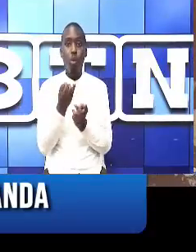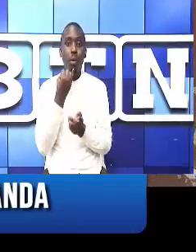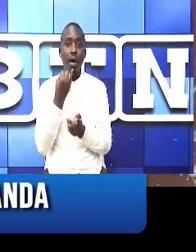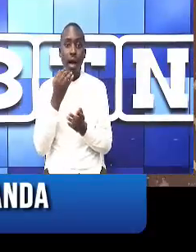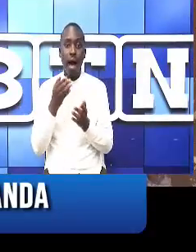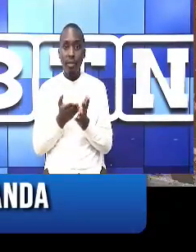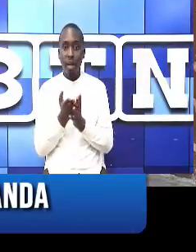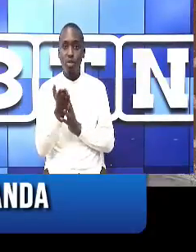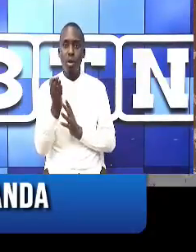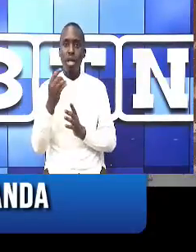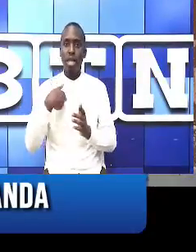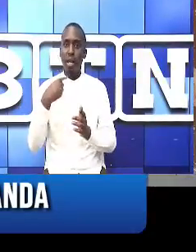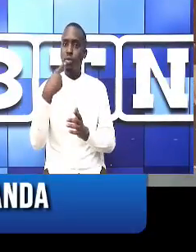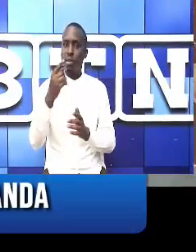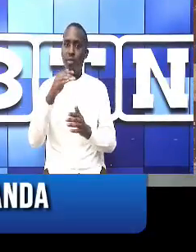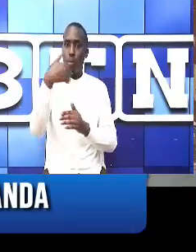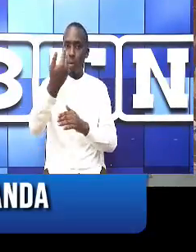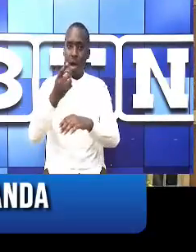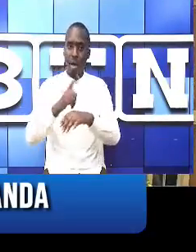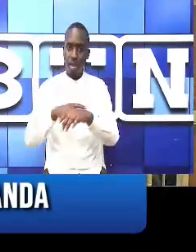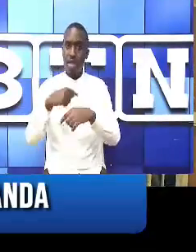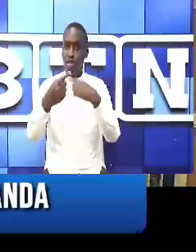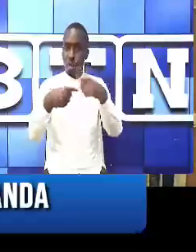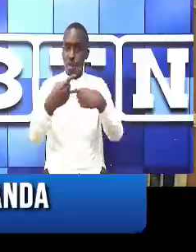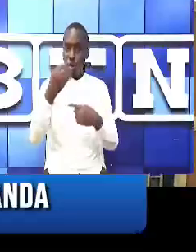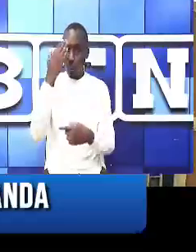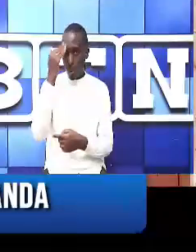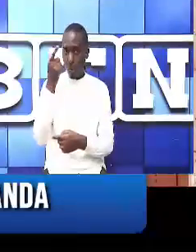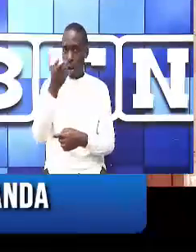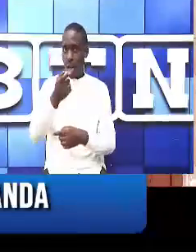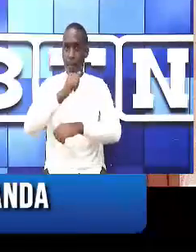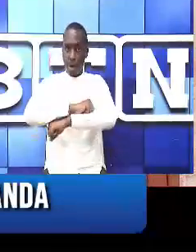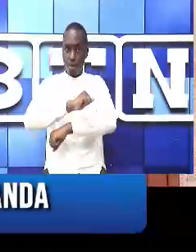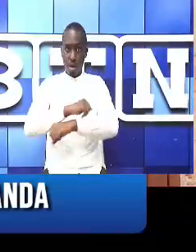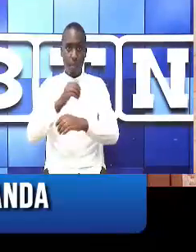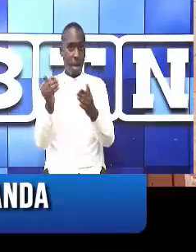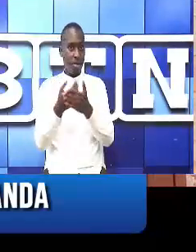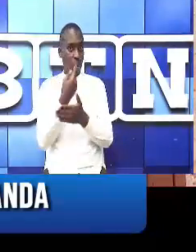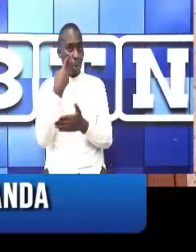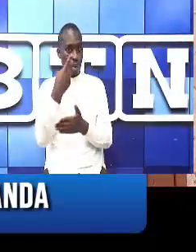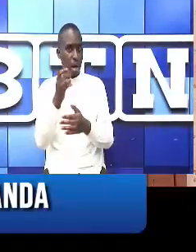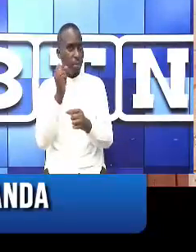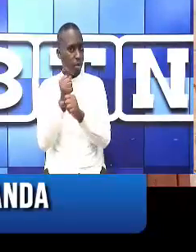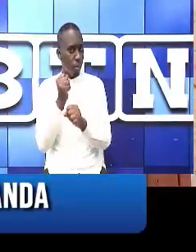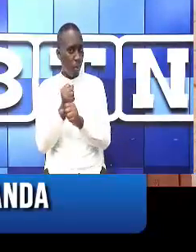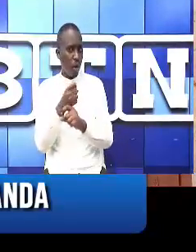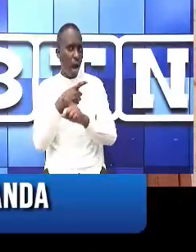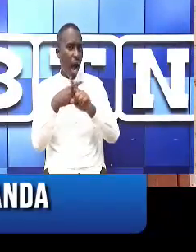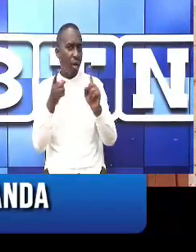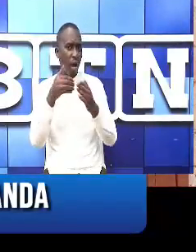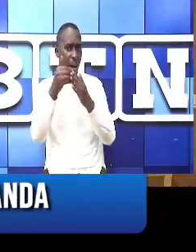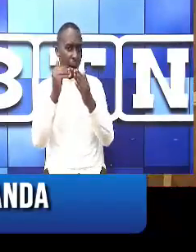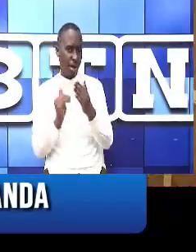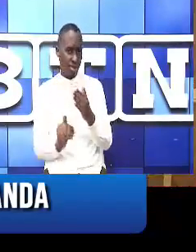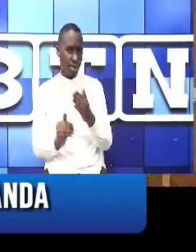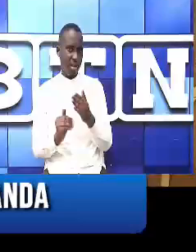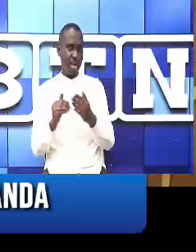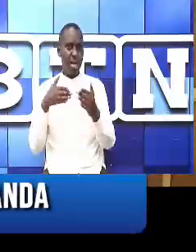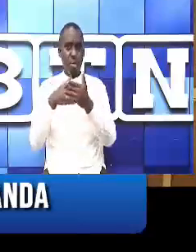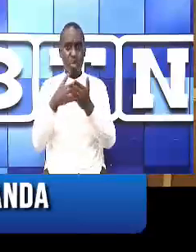icyo nari kukigarukaho mu kanya ariko nta kibazo gikomerezeho kuko ano mashuri mashya ubona yuko birimo birakorwa ariko ayabanje